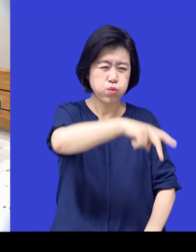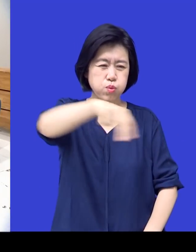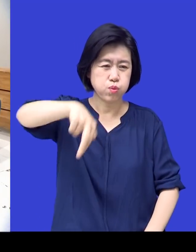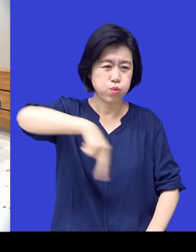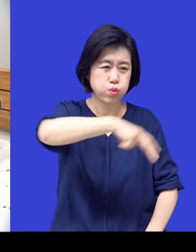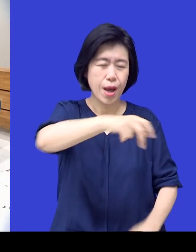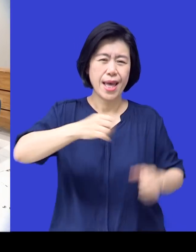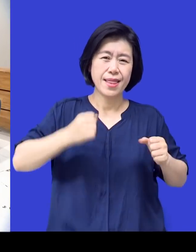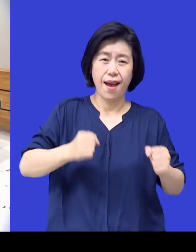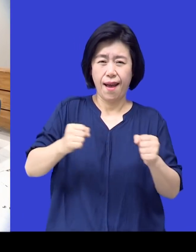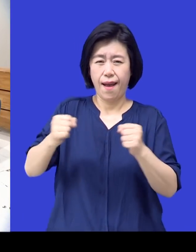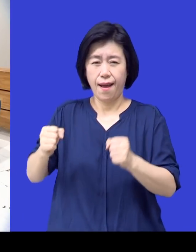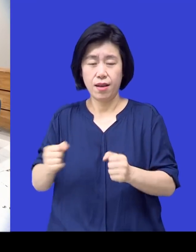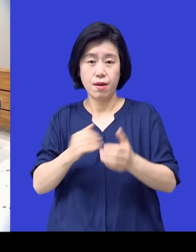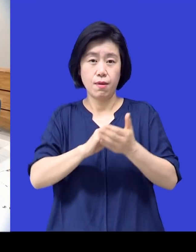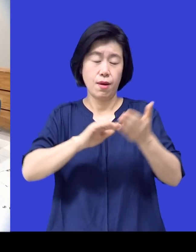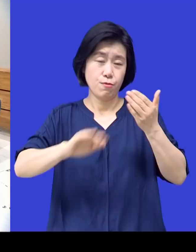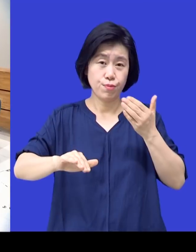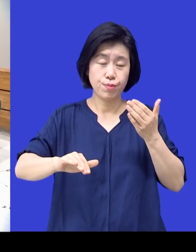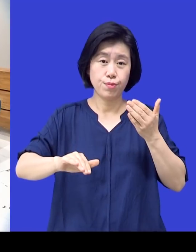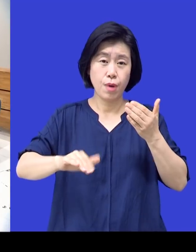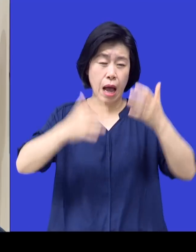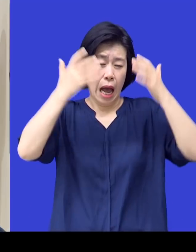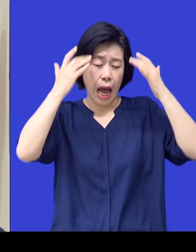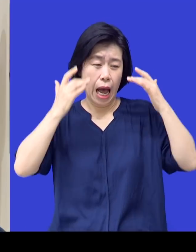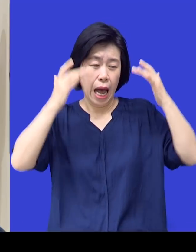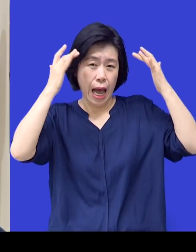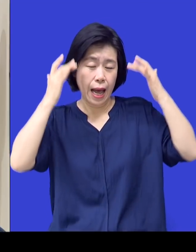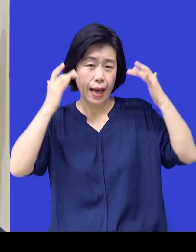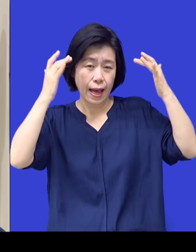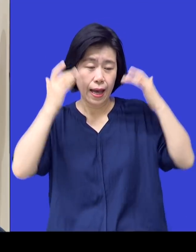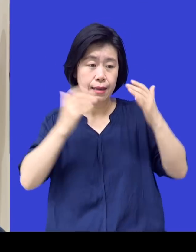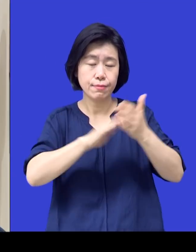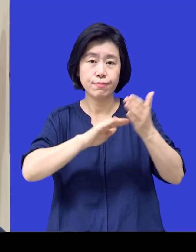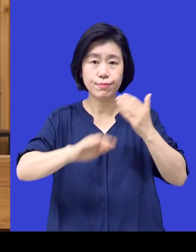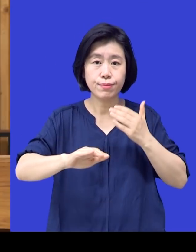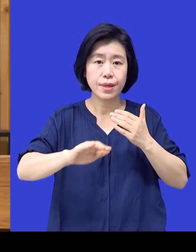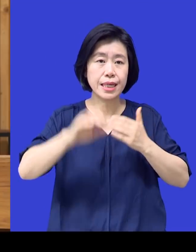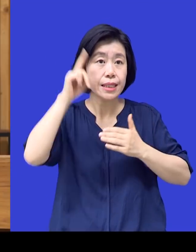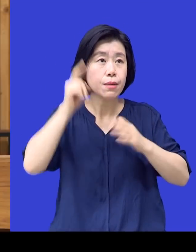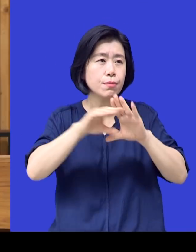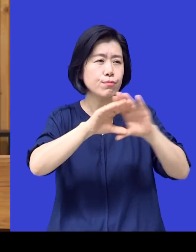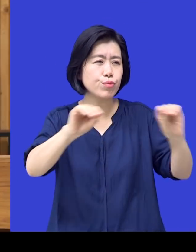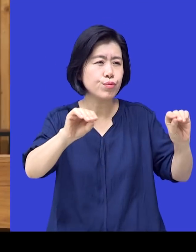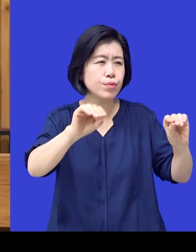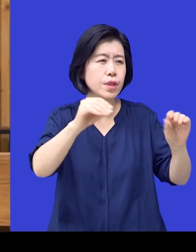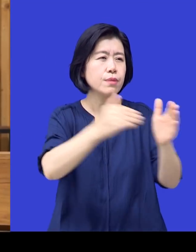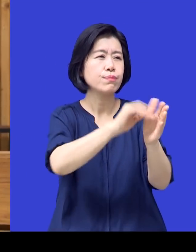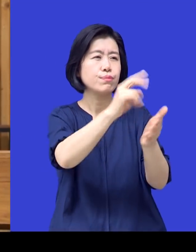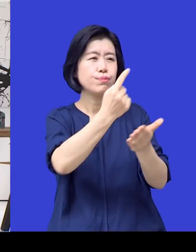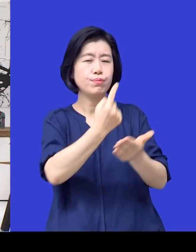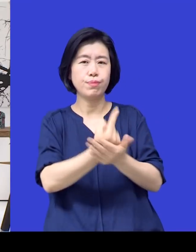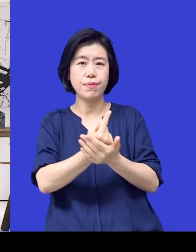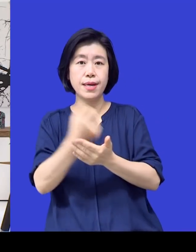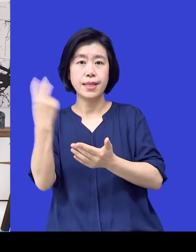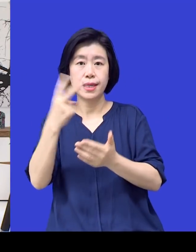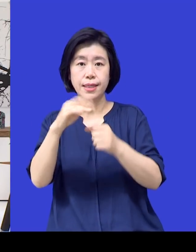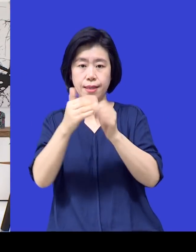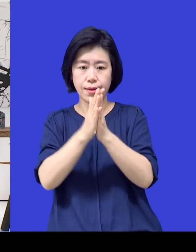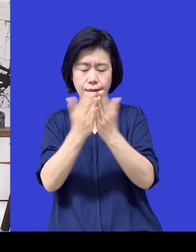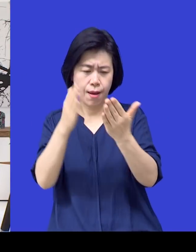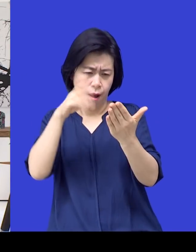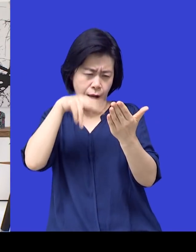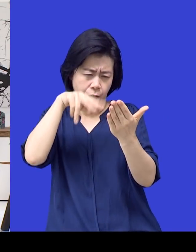거예요. 그냥 운동장 뛰는 게 끝이에요? 아니 그냥 이 스트레스를. 그러니까요. 다른 걸로 푸는데 보통은.